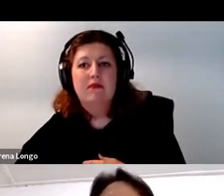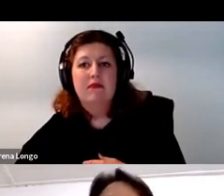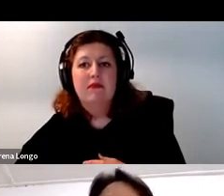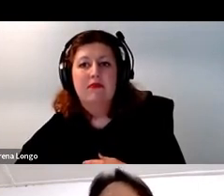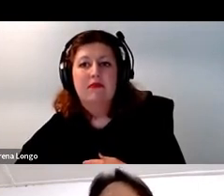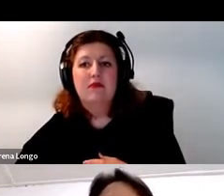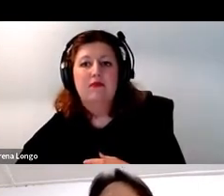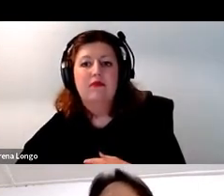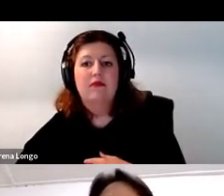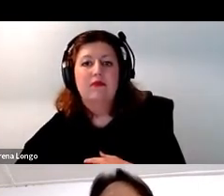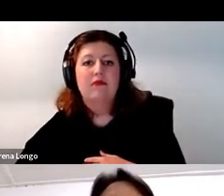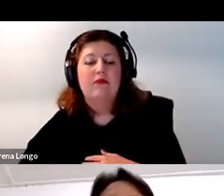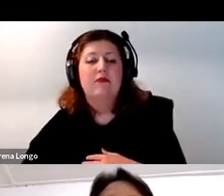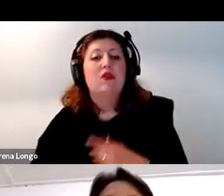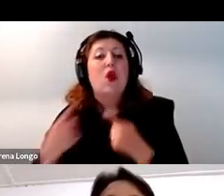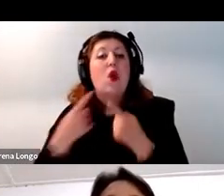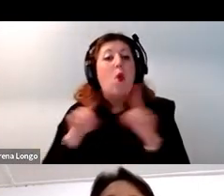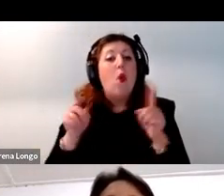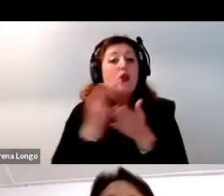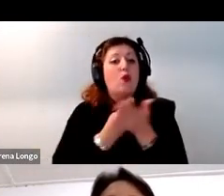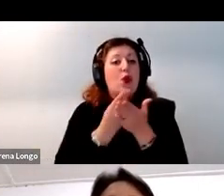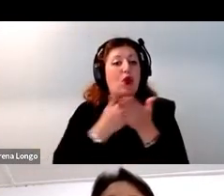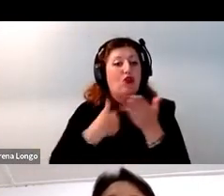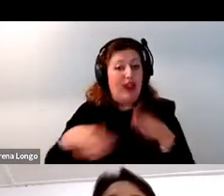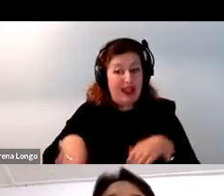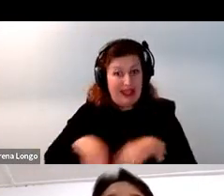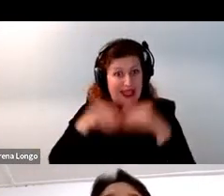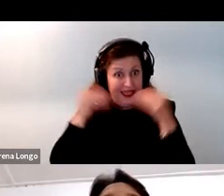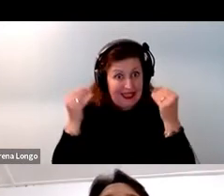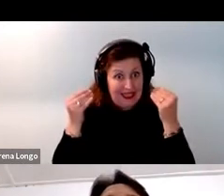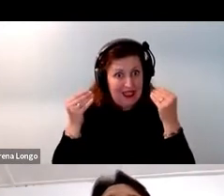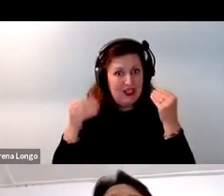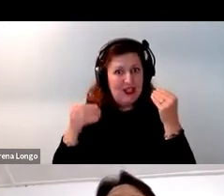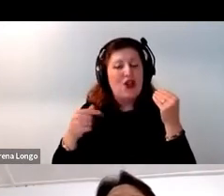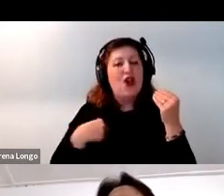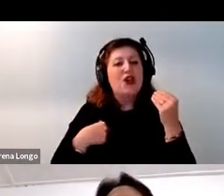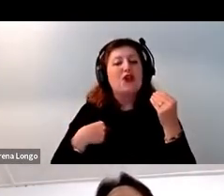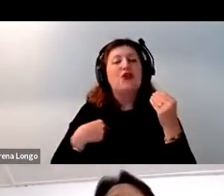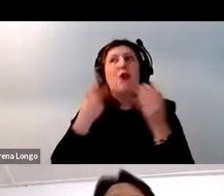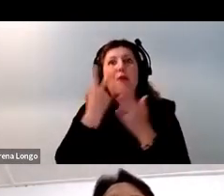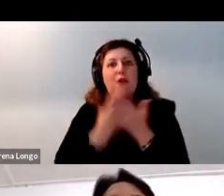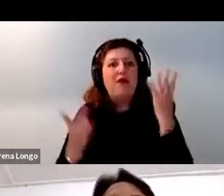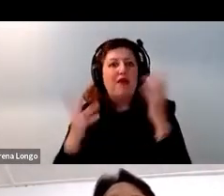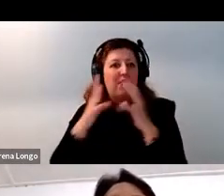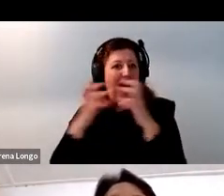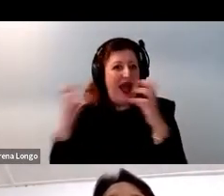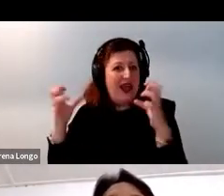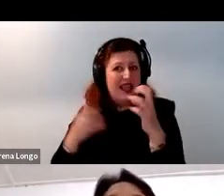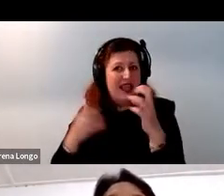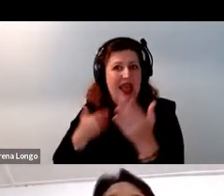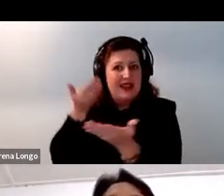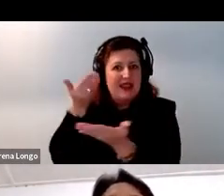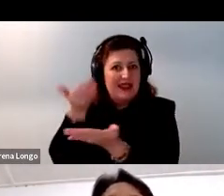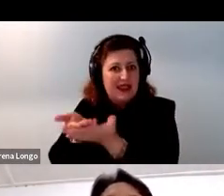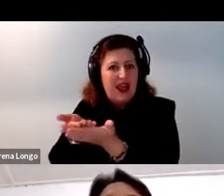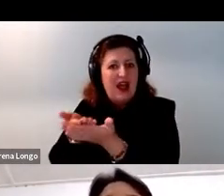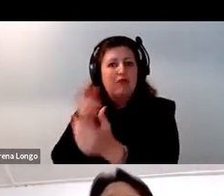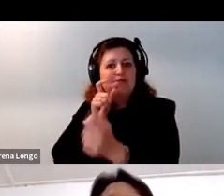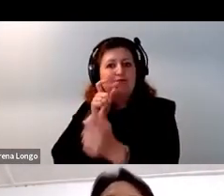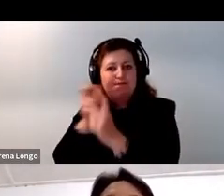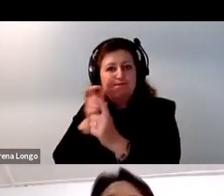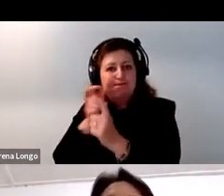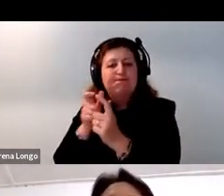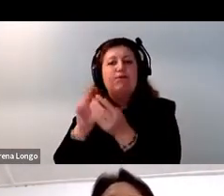dei contractors in modo che poi loro per primi applicassero. In questo progetto in particolare invece abbiamo